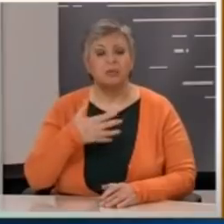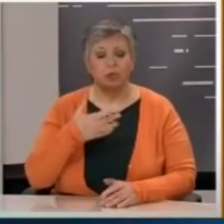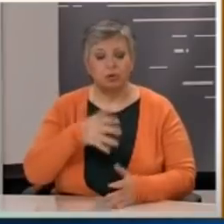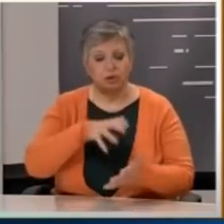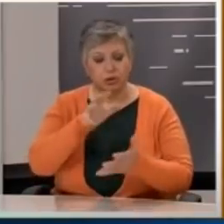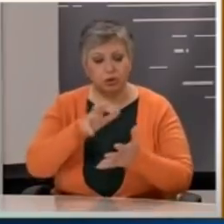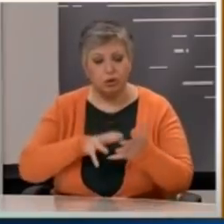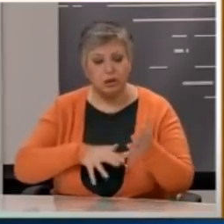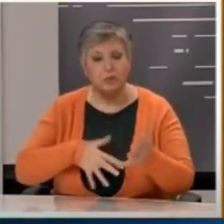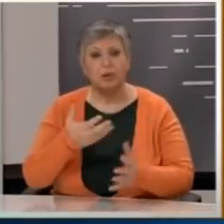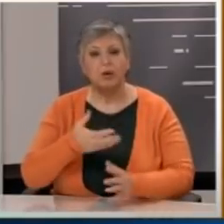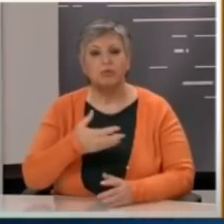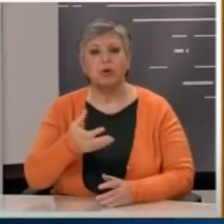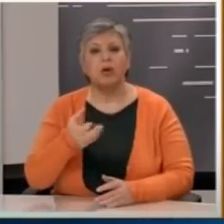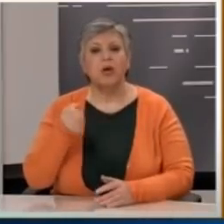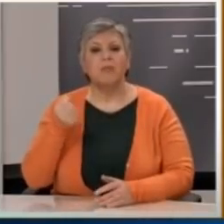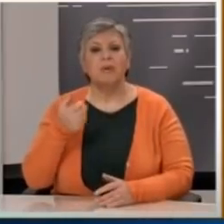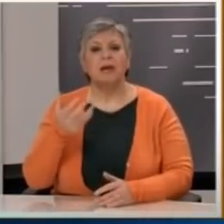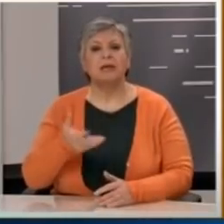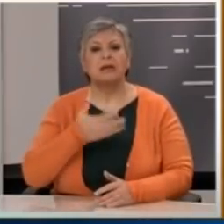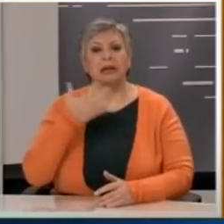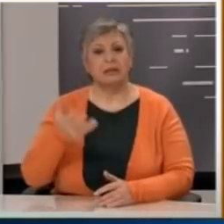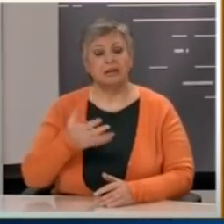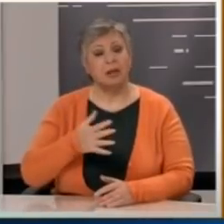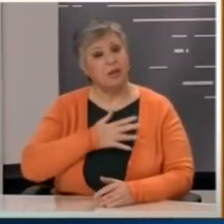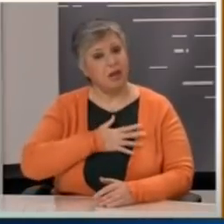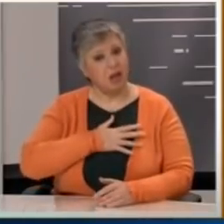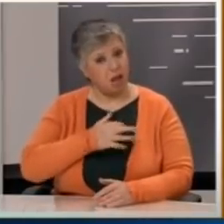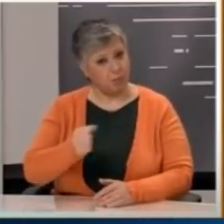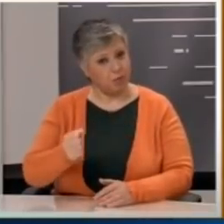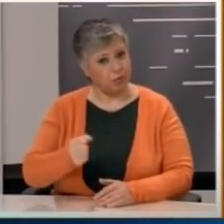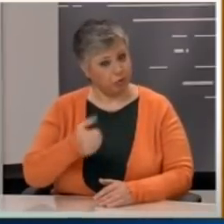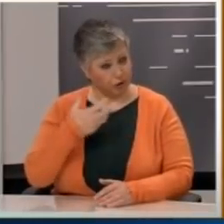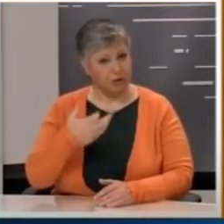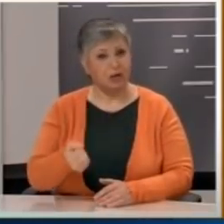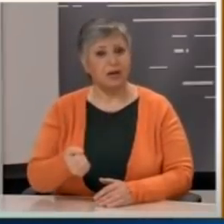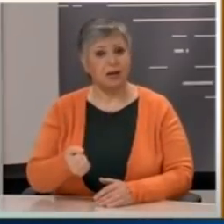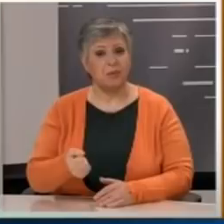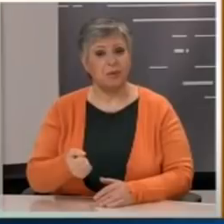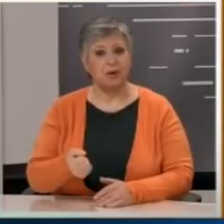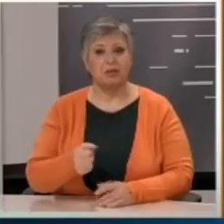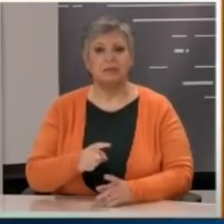το κείμενο και το βγάλει? Ήταν εμπιστοσύνη προς τους βουλευτές αυτή?